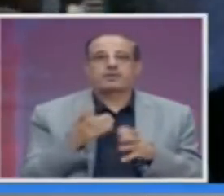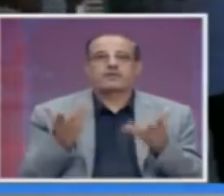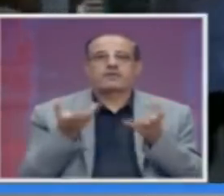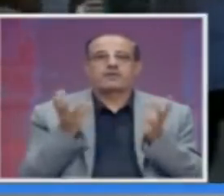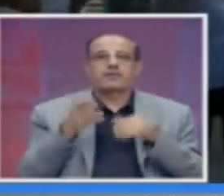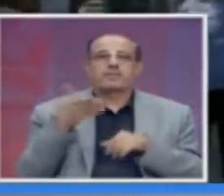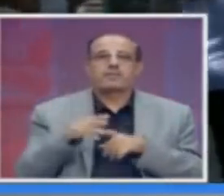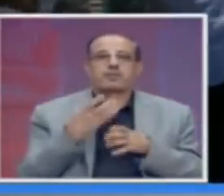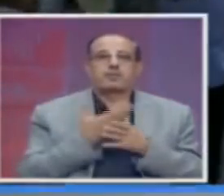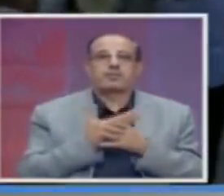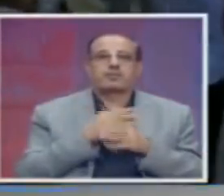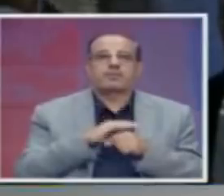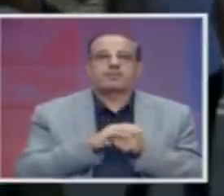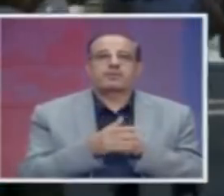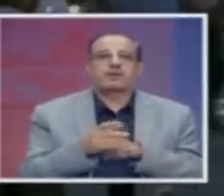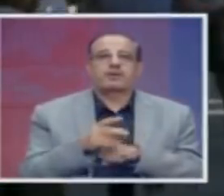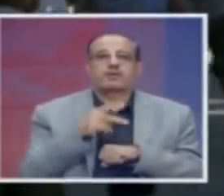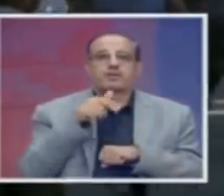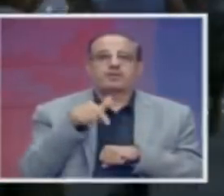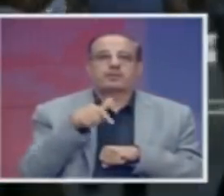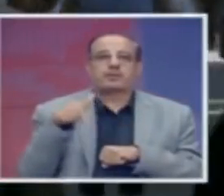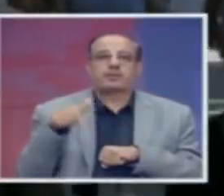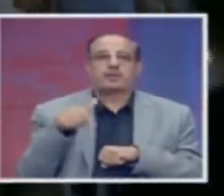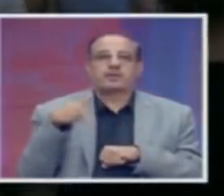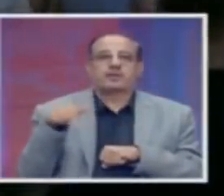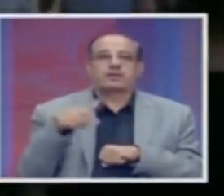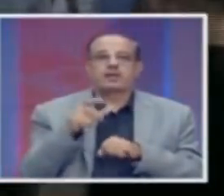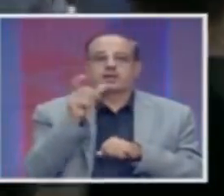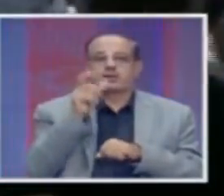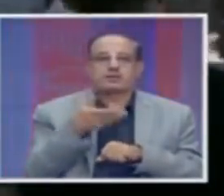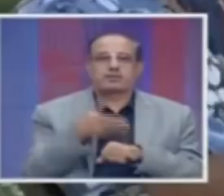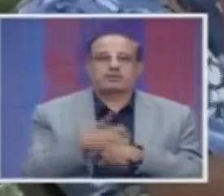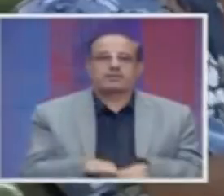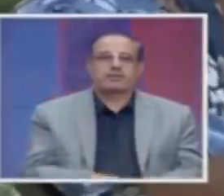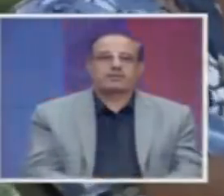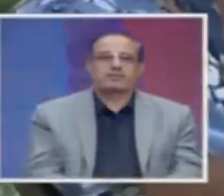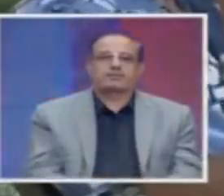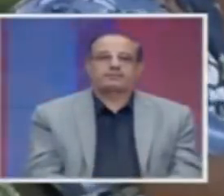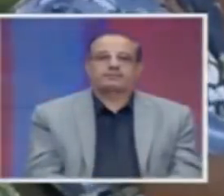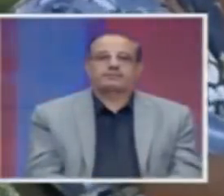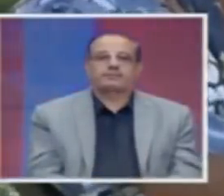حين ارتفعت أعداد الوفاة بالفيروس لتصل إلى 626 حالة.